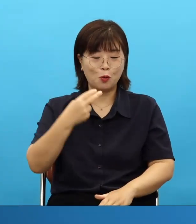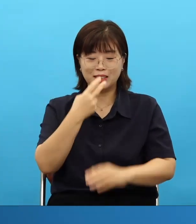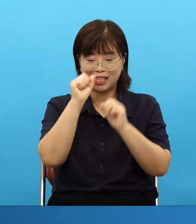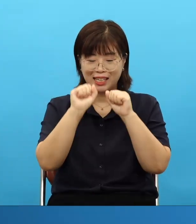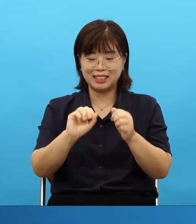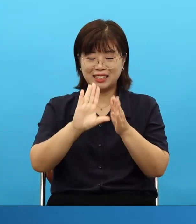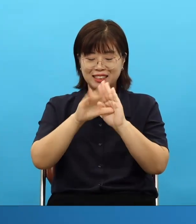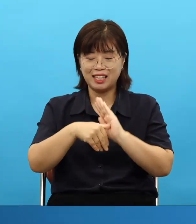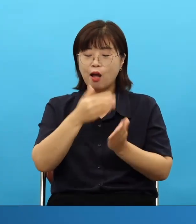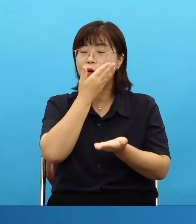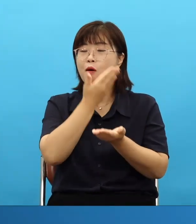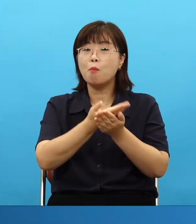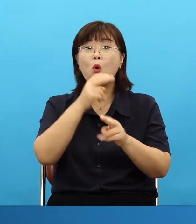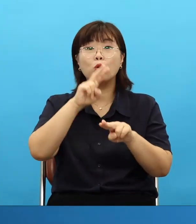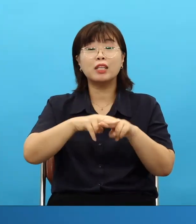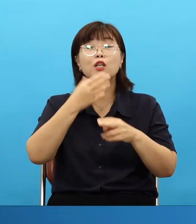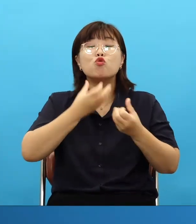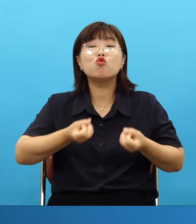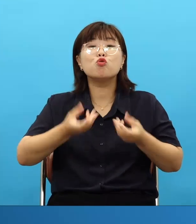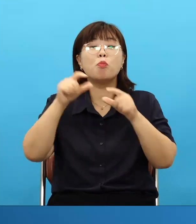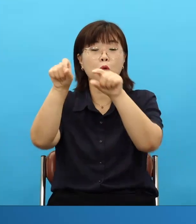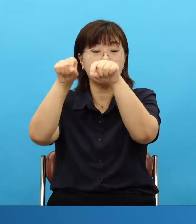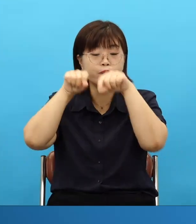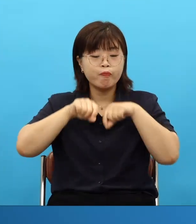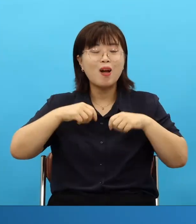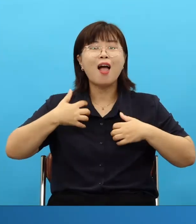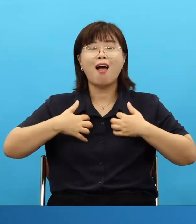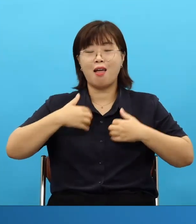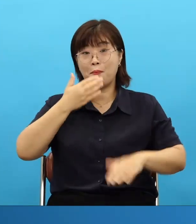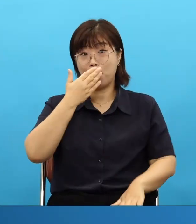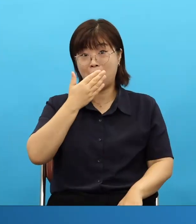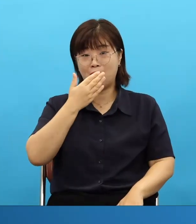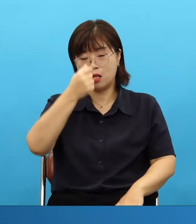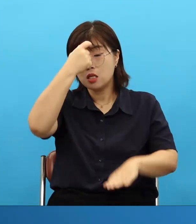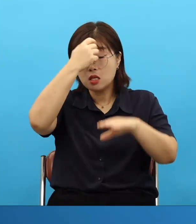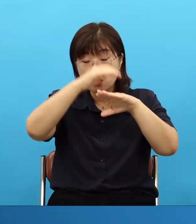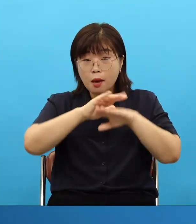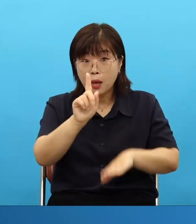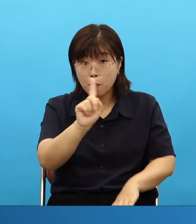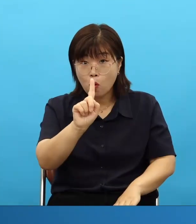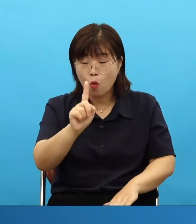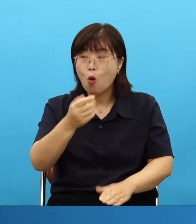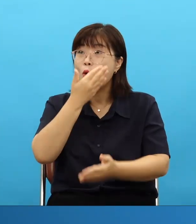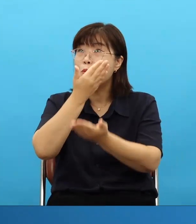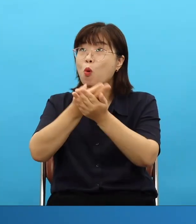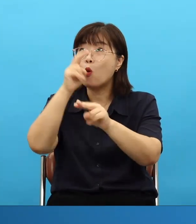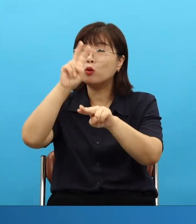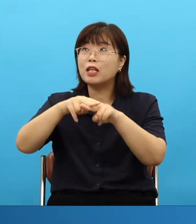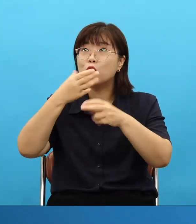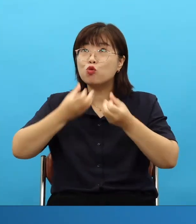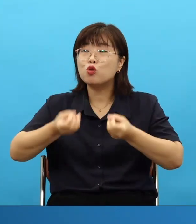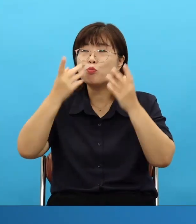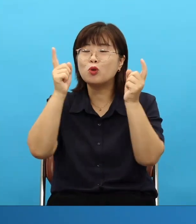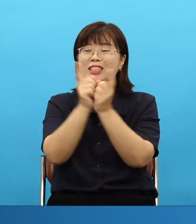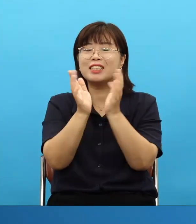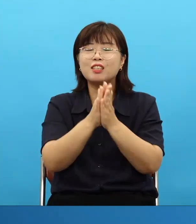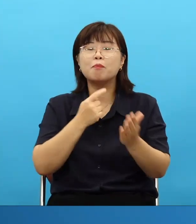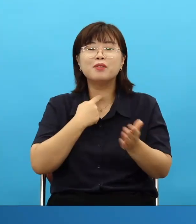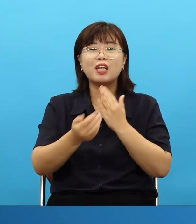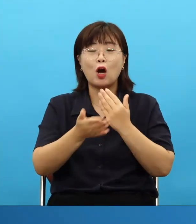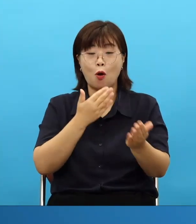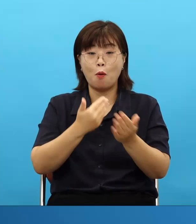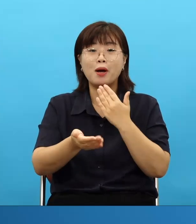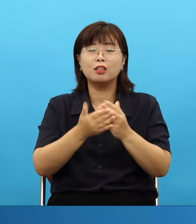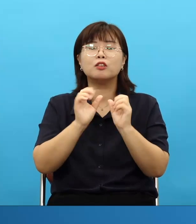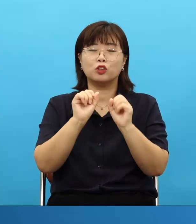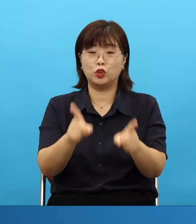뭐냐? there. 보좌의 축복 능력을 누리는 것이 예배다. Then what is worship? It's the act of enjoying the blessing and the power of the 그럼 나중에 throne. 이렇게 가요. And then we